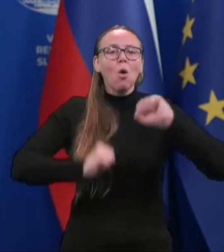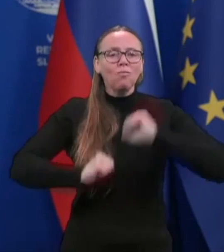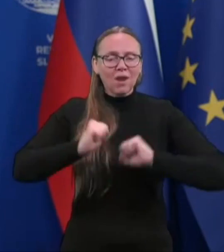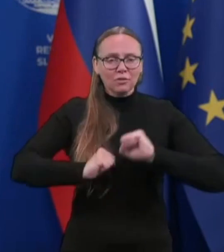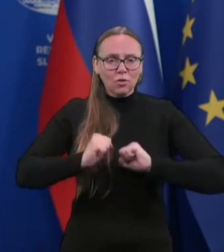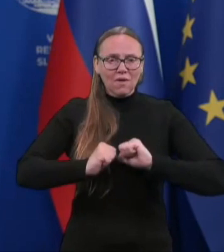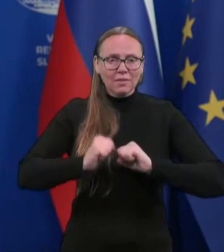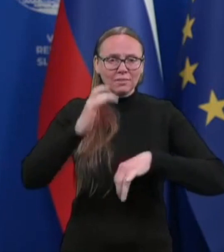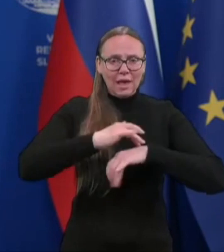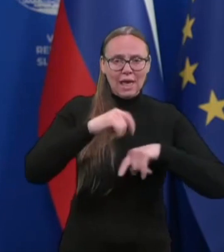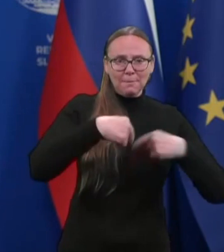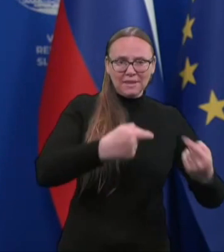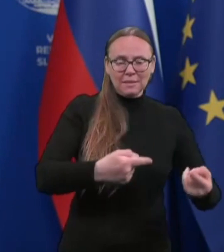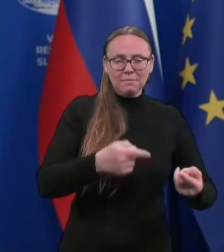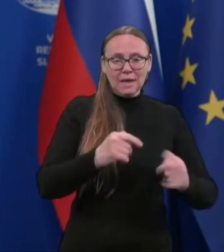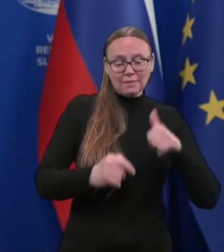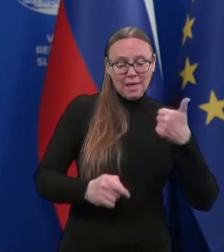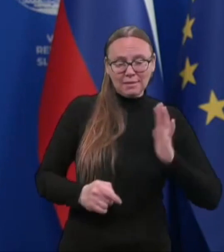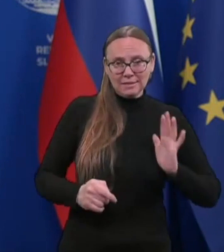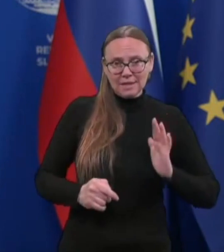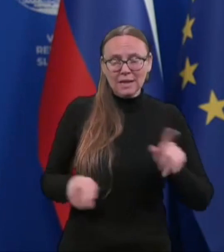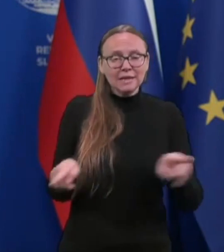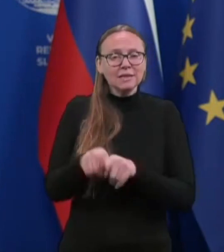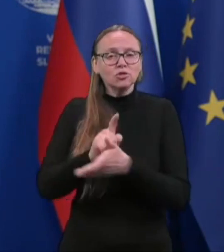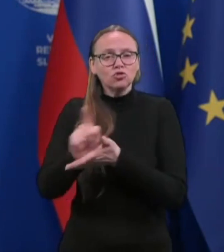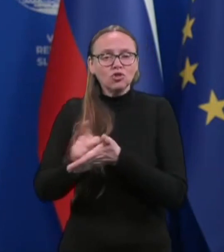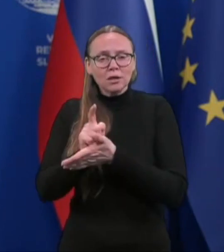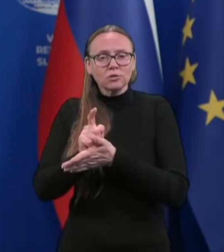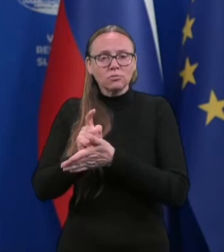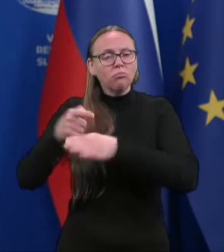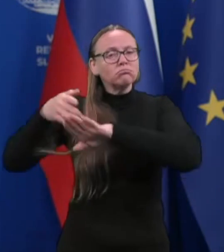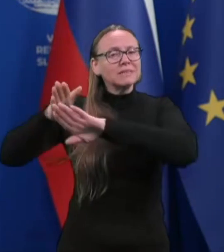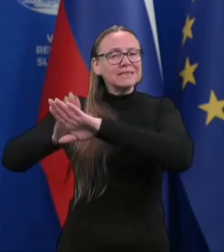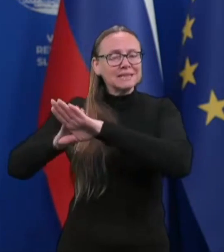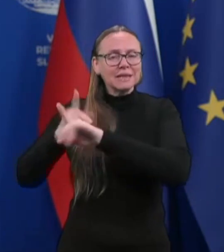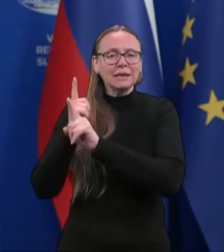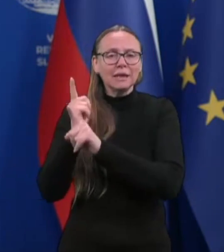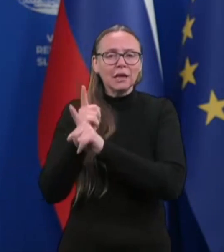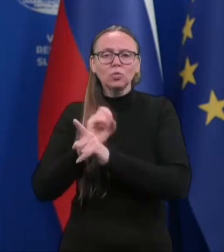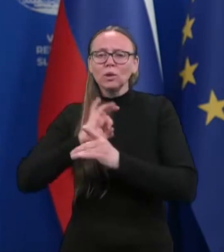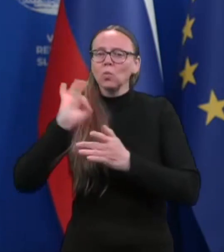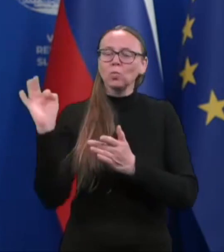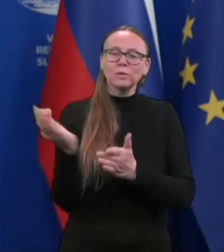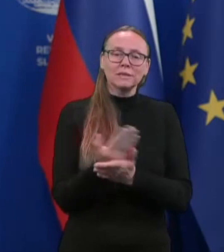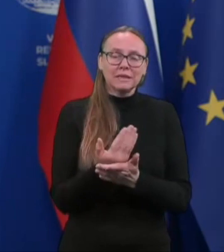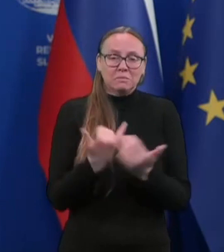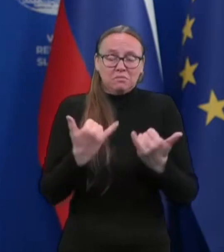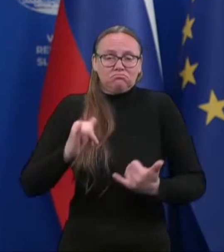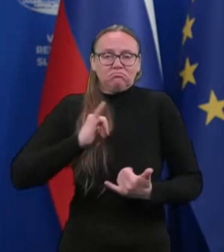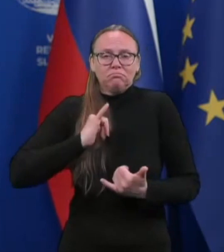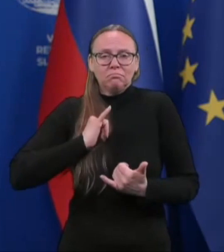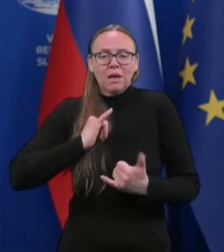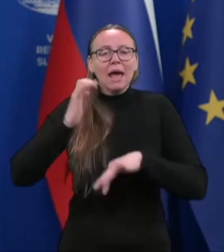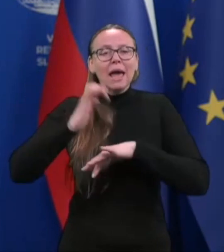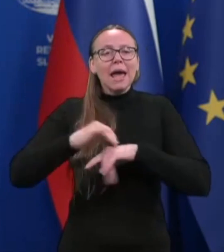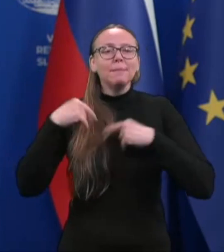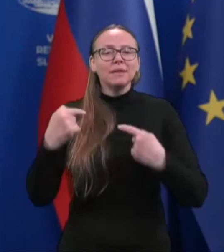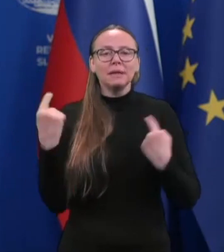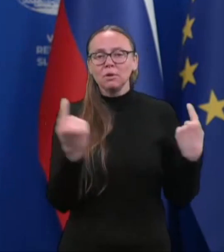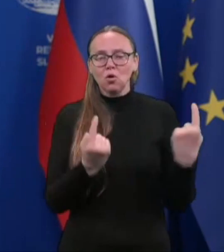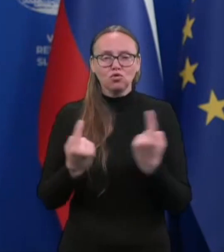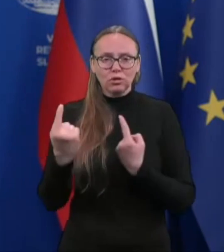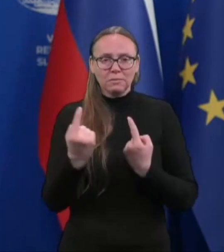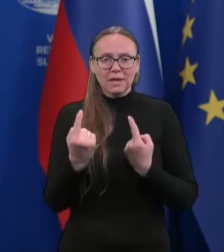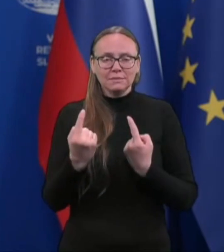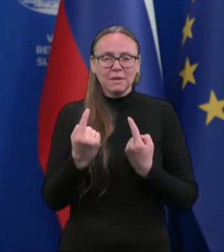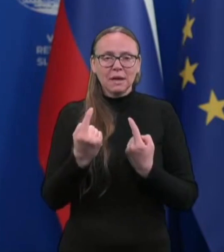epidemije na eni strani in hkrati se je seznanila tudi z vsemi aktualnimi epidemiološkimi razmerami.